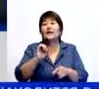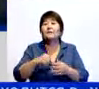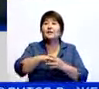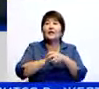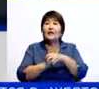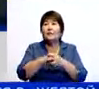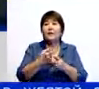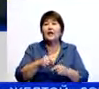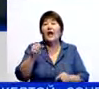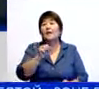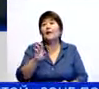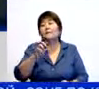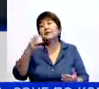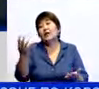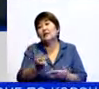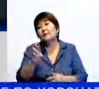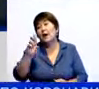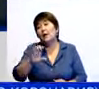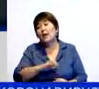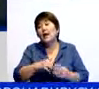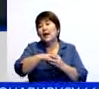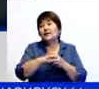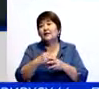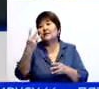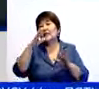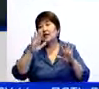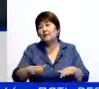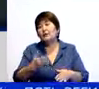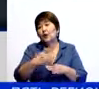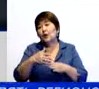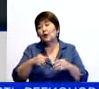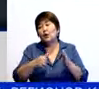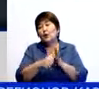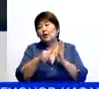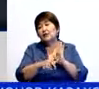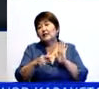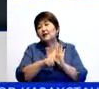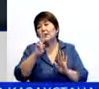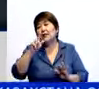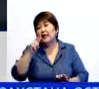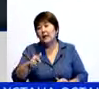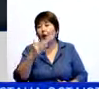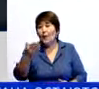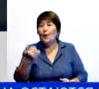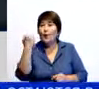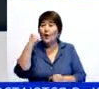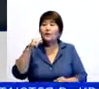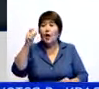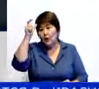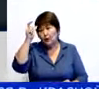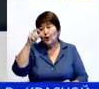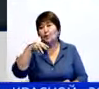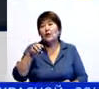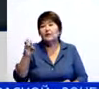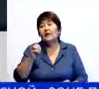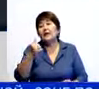в Осло Алмат Кебеспаев завоевал бронзу. В схватке за 3-е место в категории до 67 килограммов он одолел турка Мурата